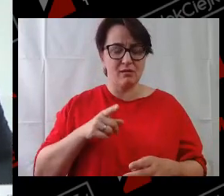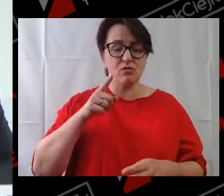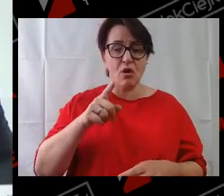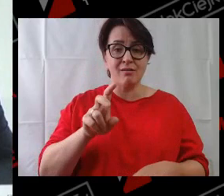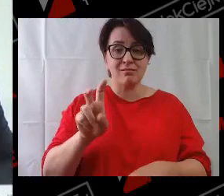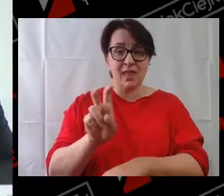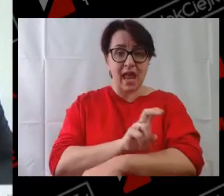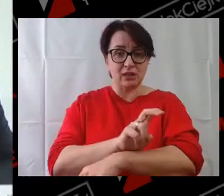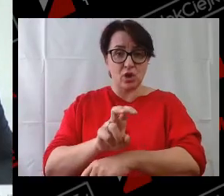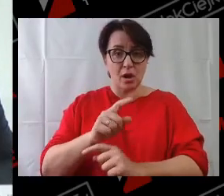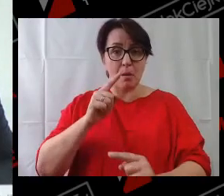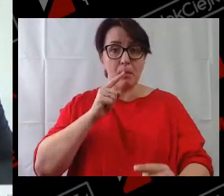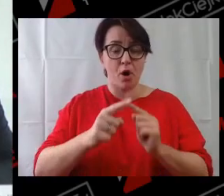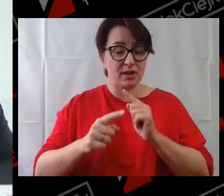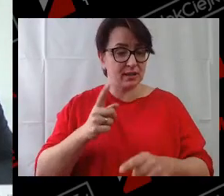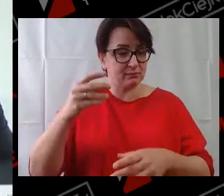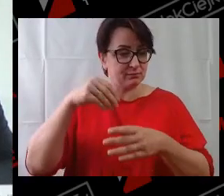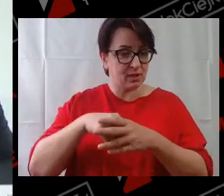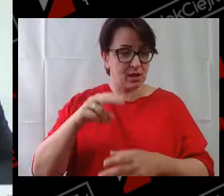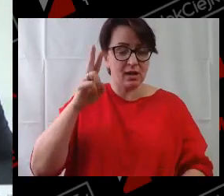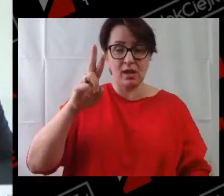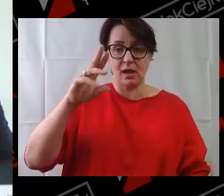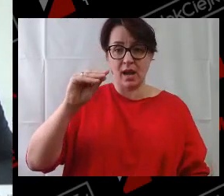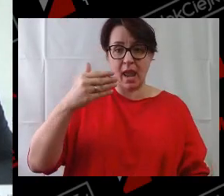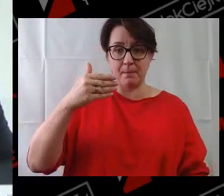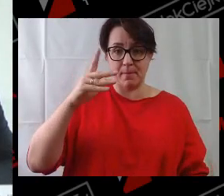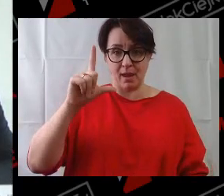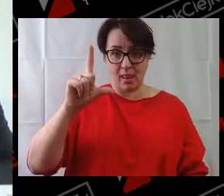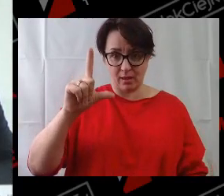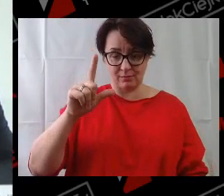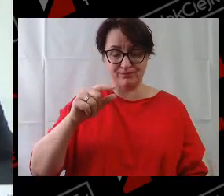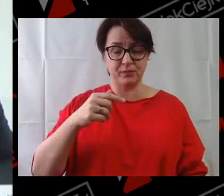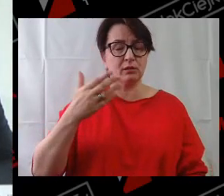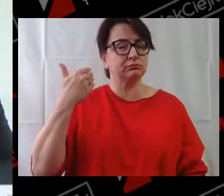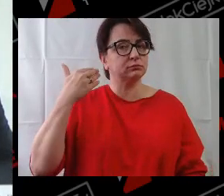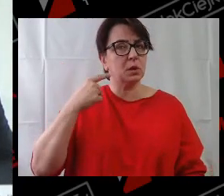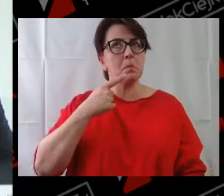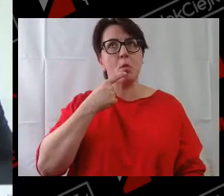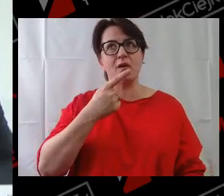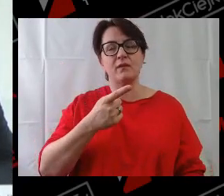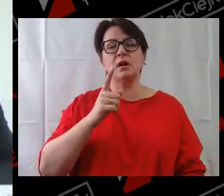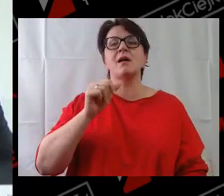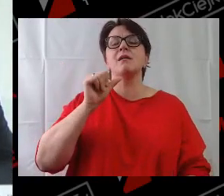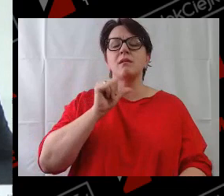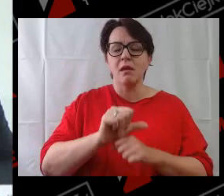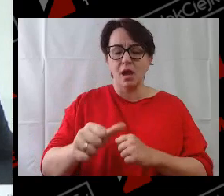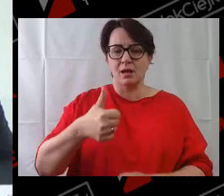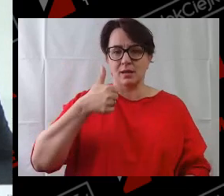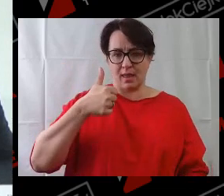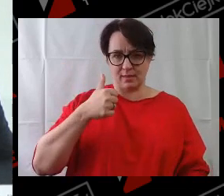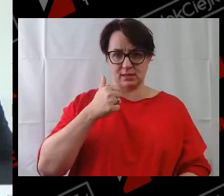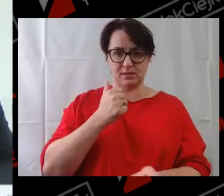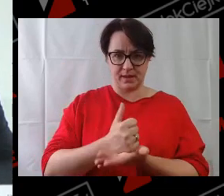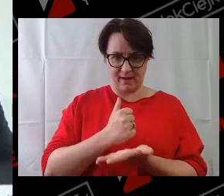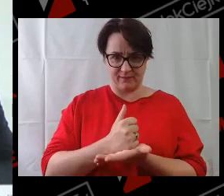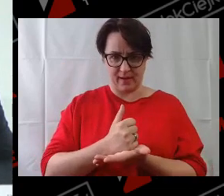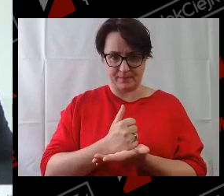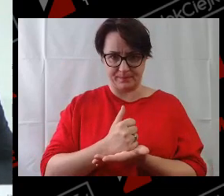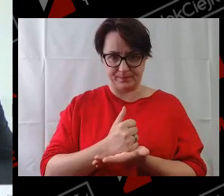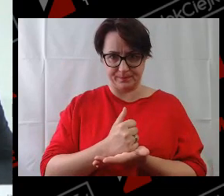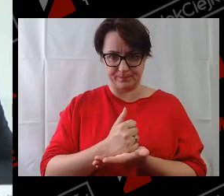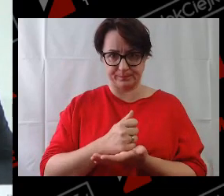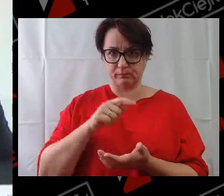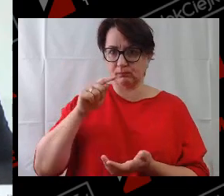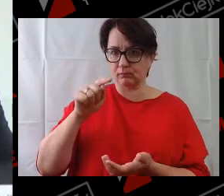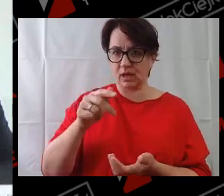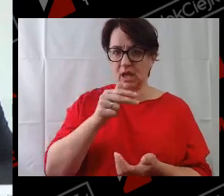politycznie Kremla jakiś czas temu uznali że że jest jedna sprawa w którym co do